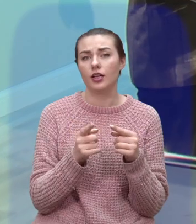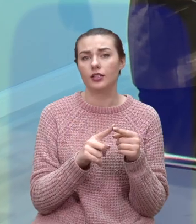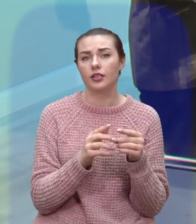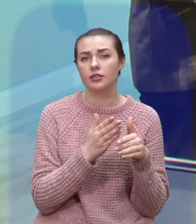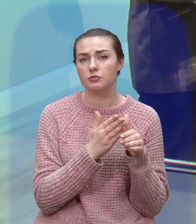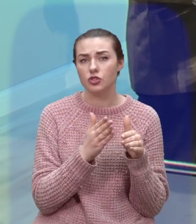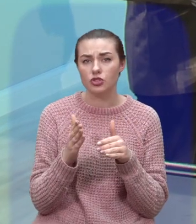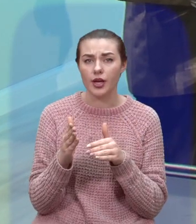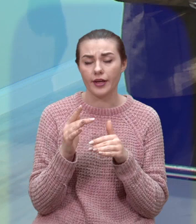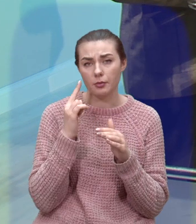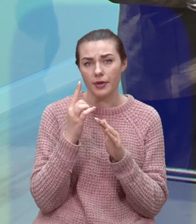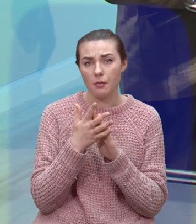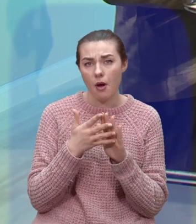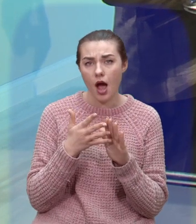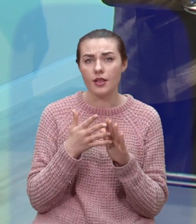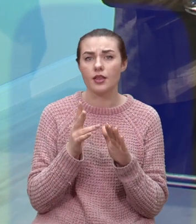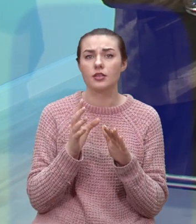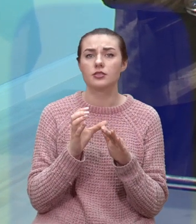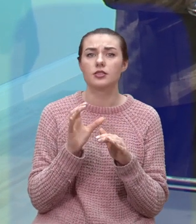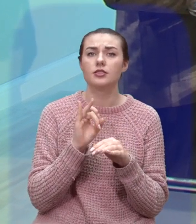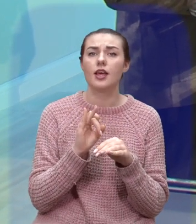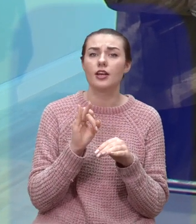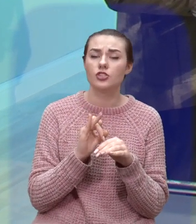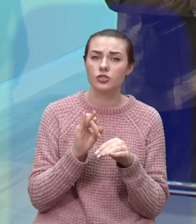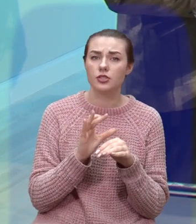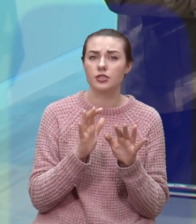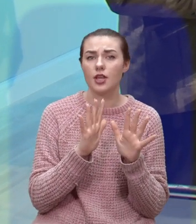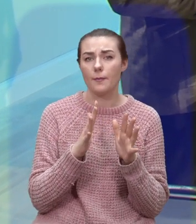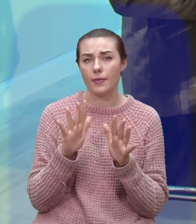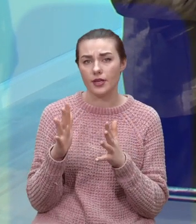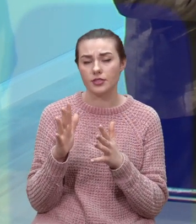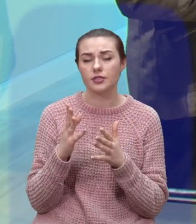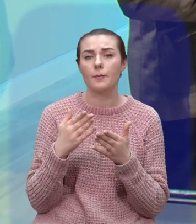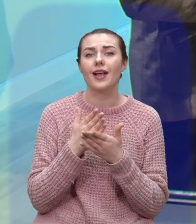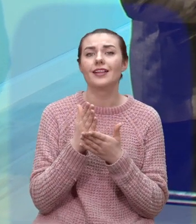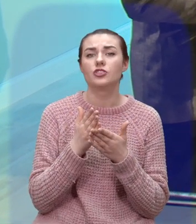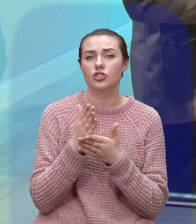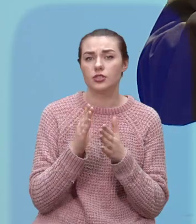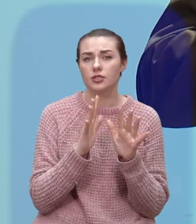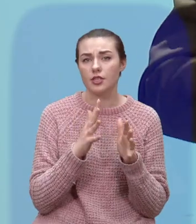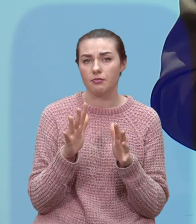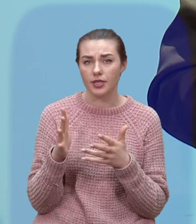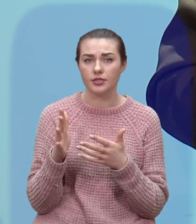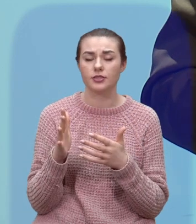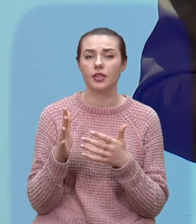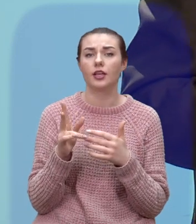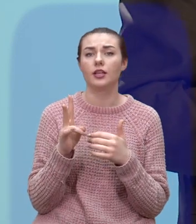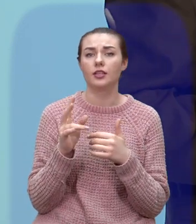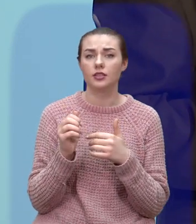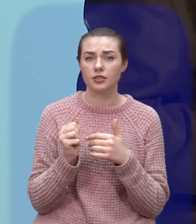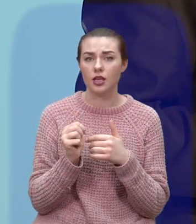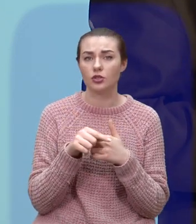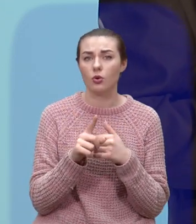смещает акценты с исторических каких-то событий политических политических событий до